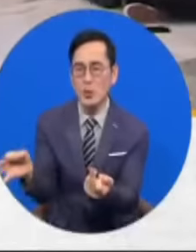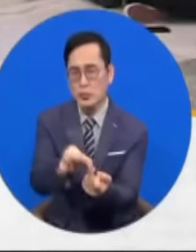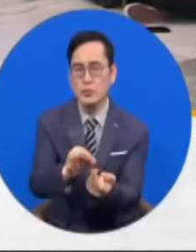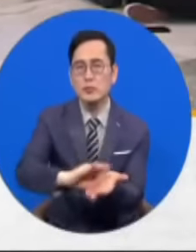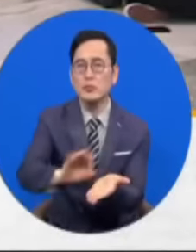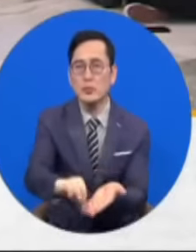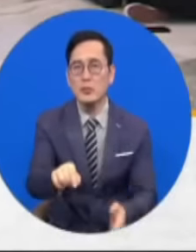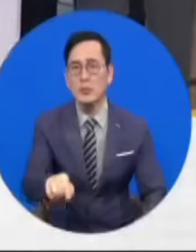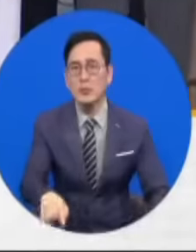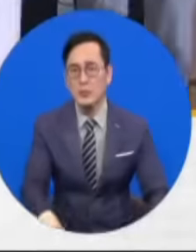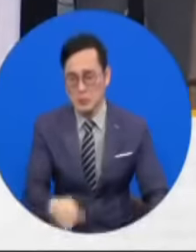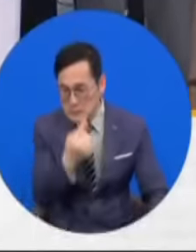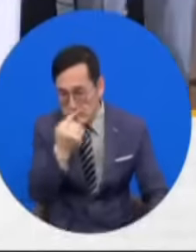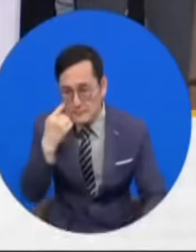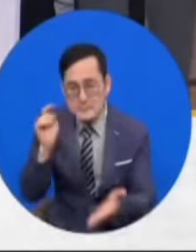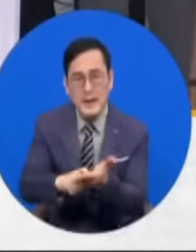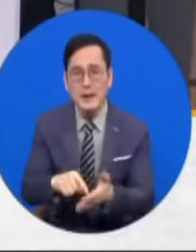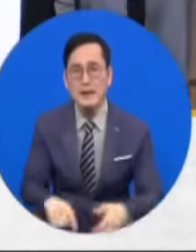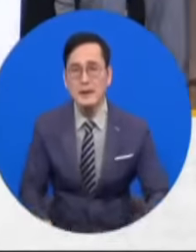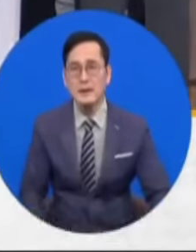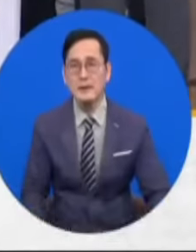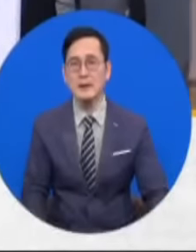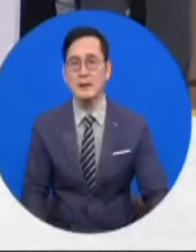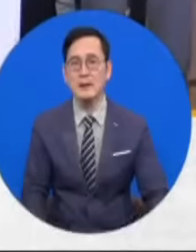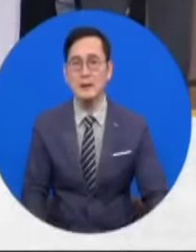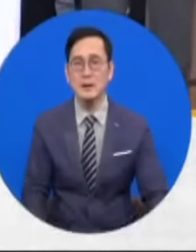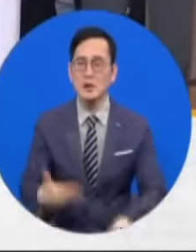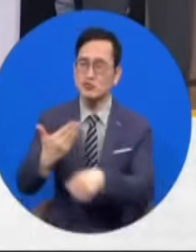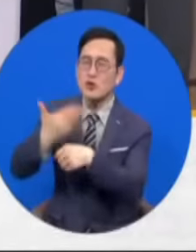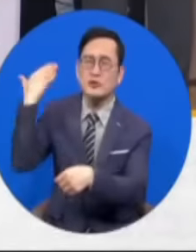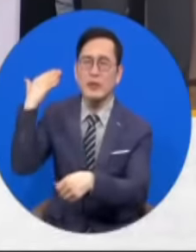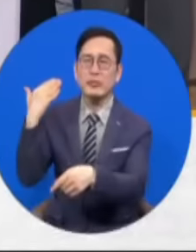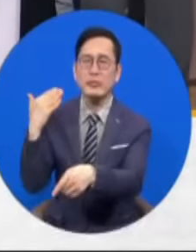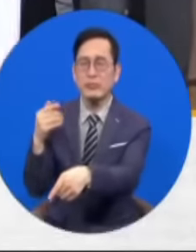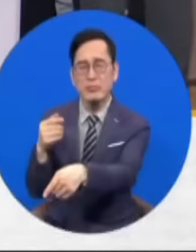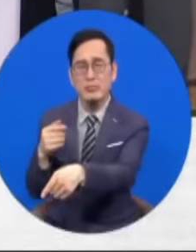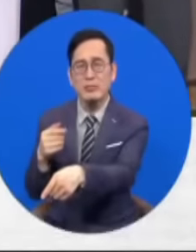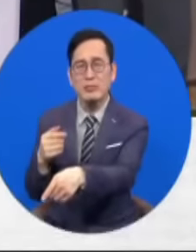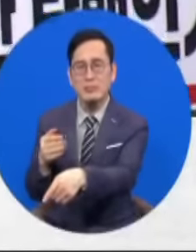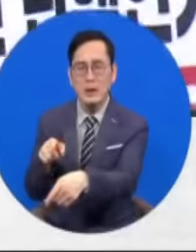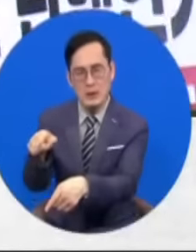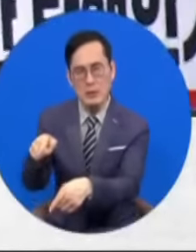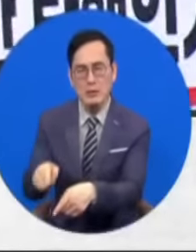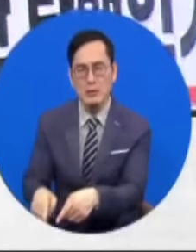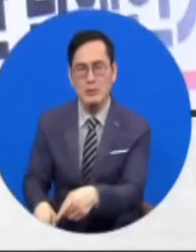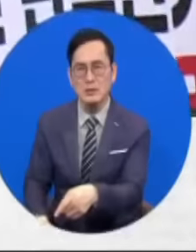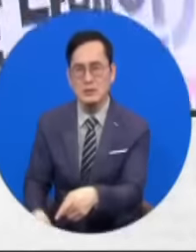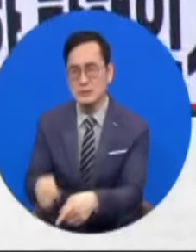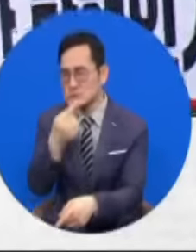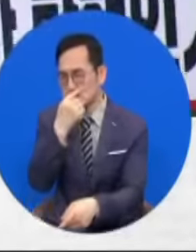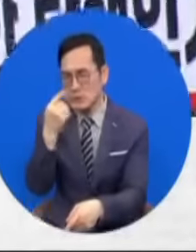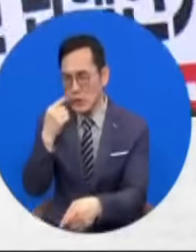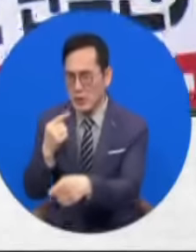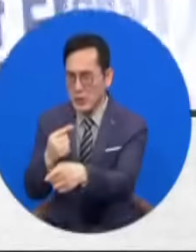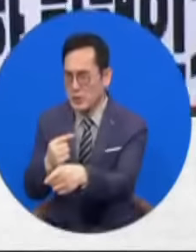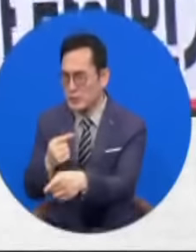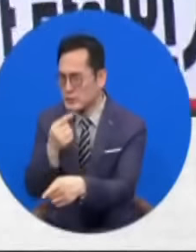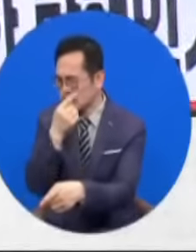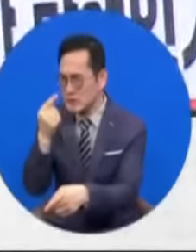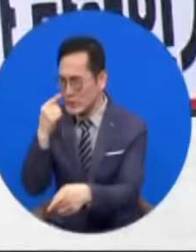를음에도 불구하고 마치 9년 전에 있던 사건을 가지고 또 모예 유지냐 아니냐 가지고 또 얘기를 하고 있단 말이야 그럼이